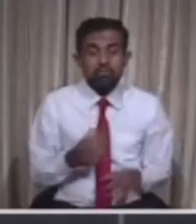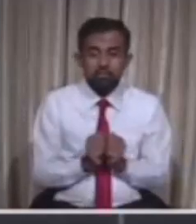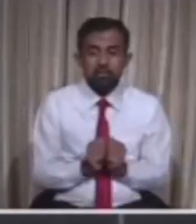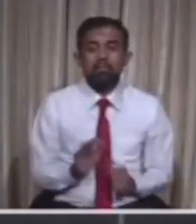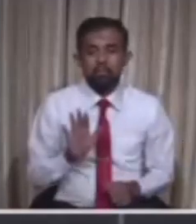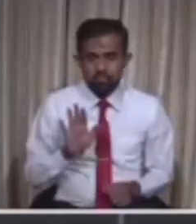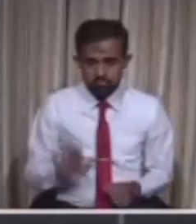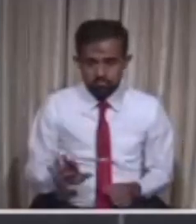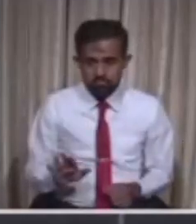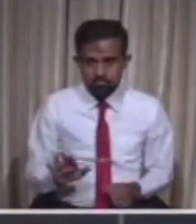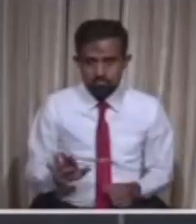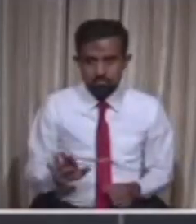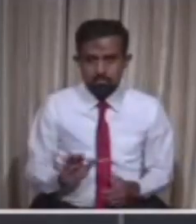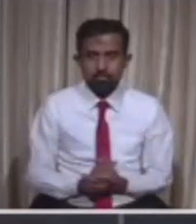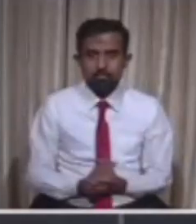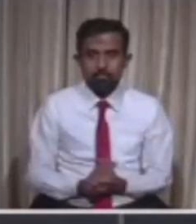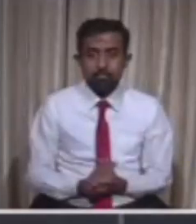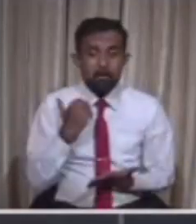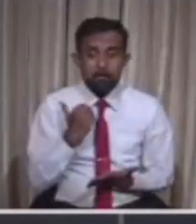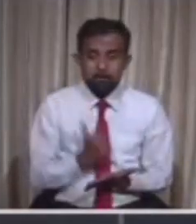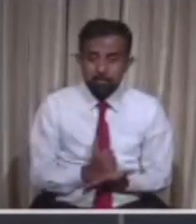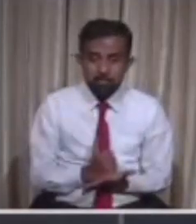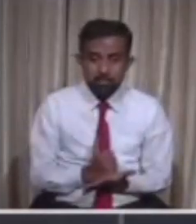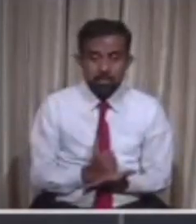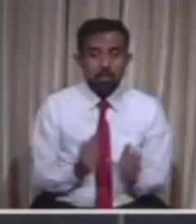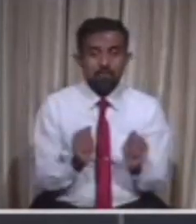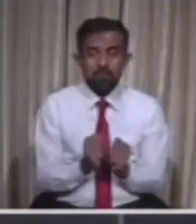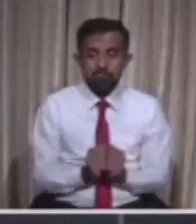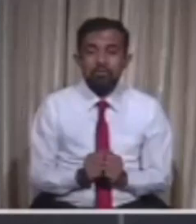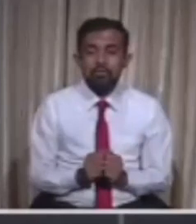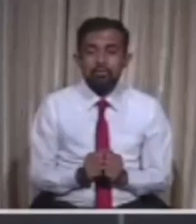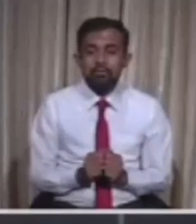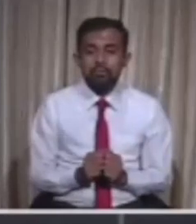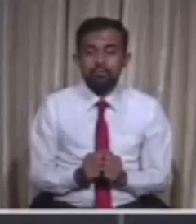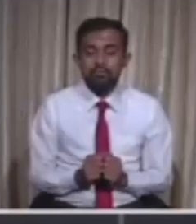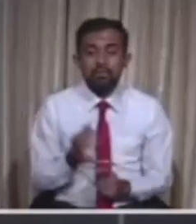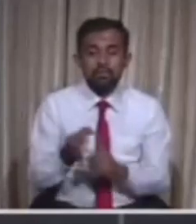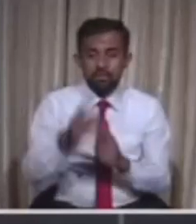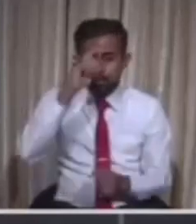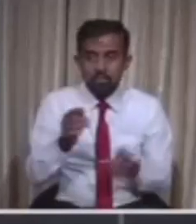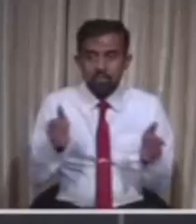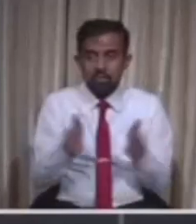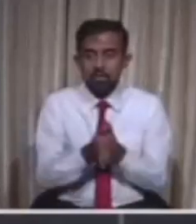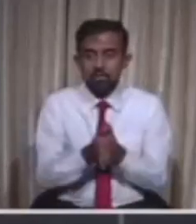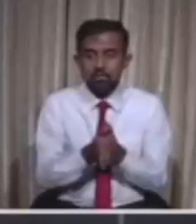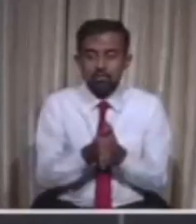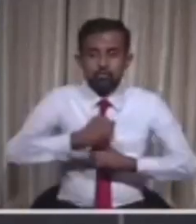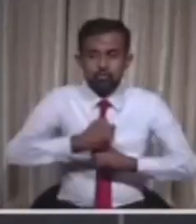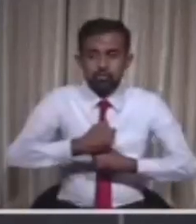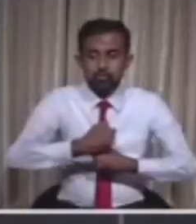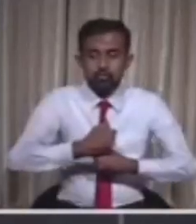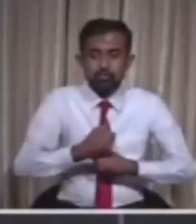karanna wenawa hitamatma bararum weda katiyuttak tamai janadhipathiwara athulu